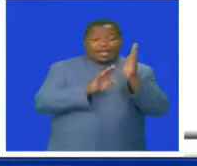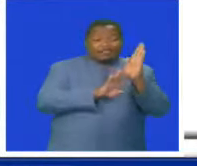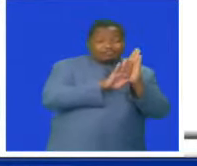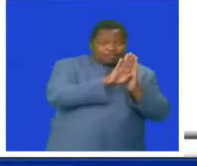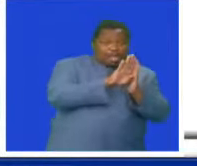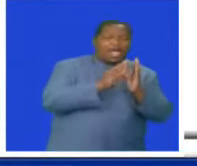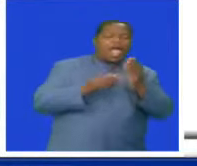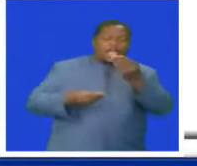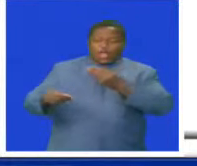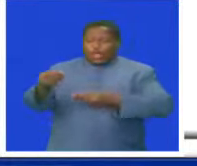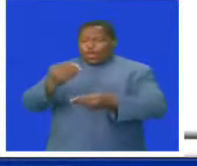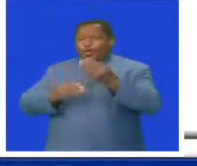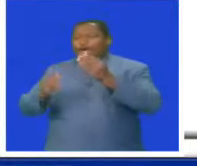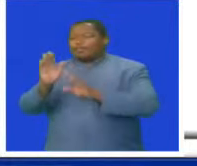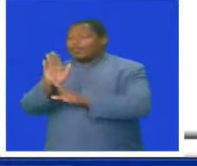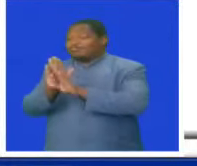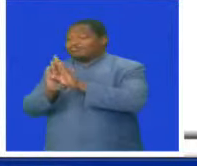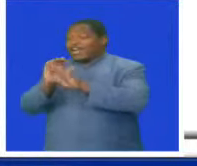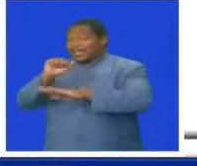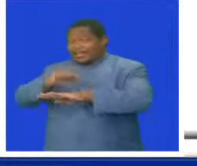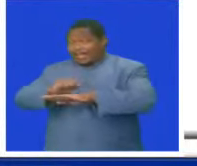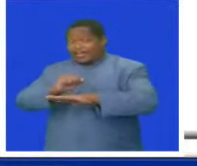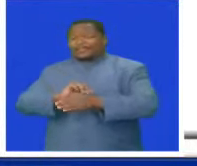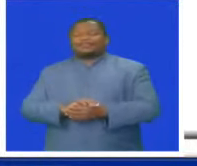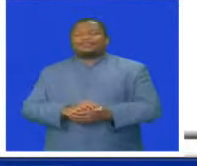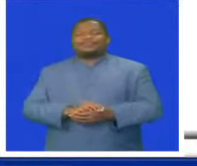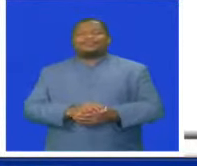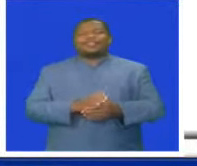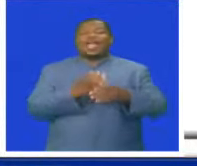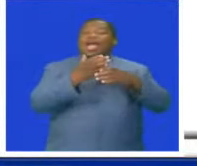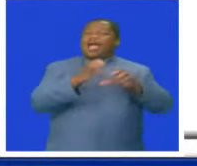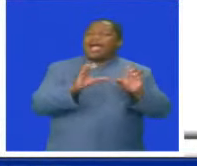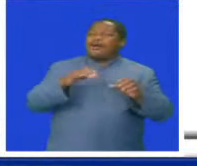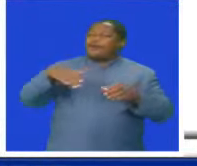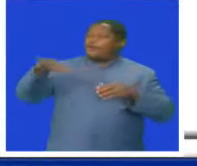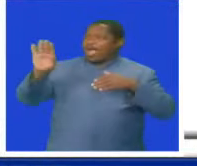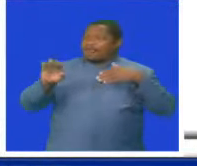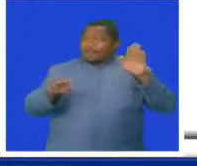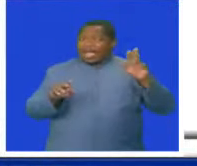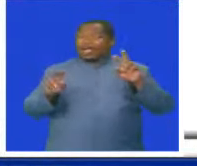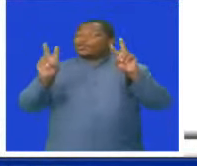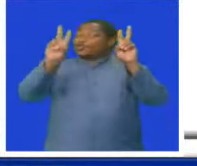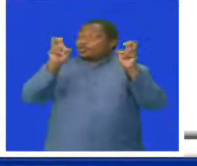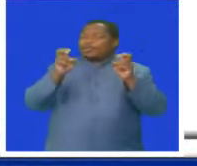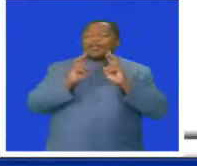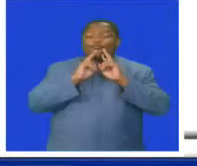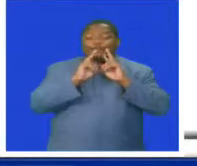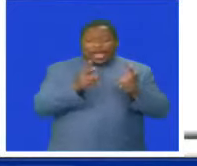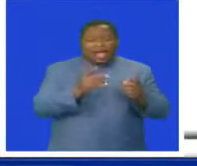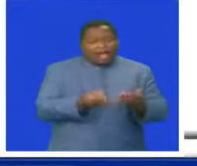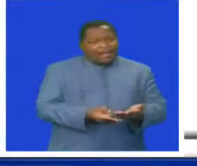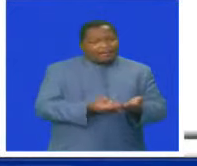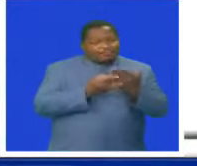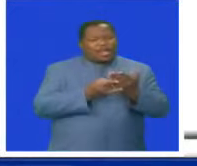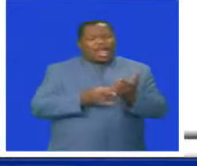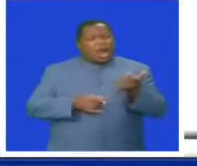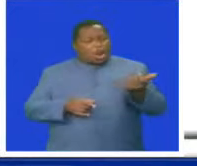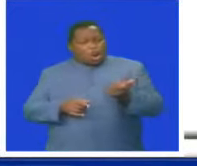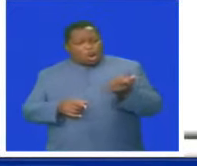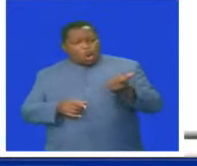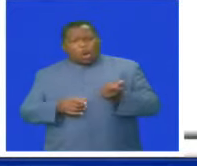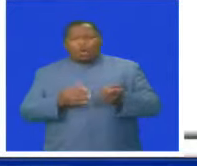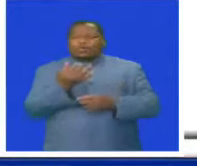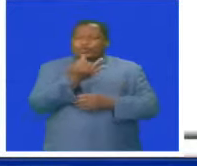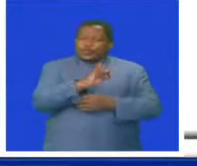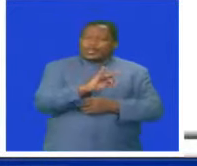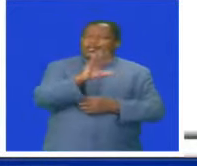amave tekuvakasha setifaka cishe bo 20% kuya bo 30%, kunalamanye amave ke vele lam